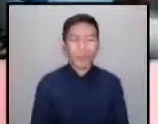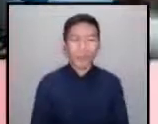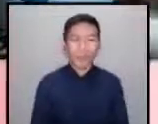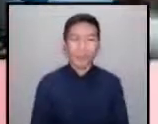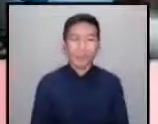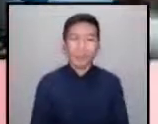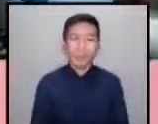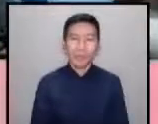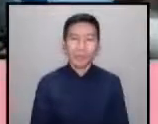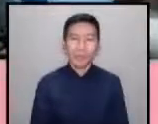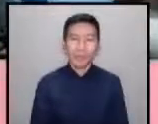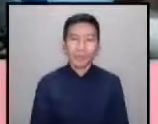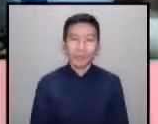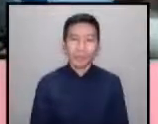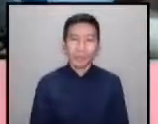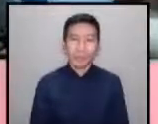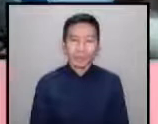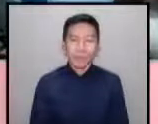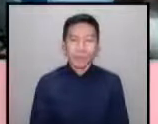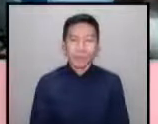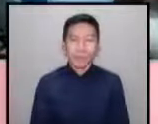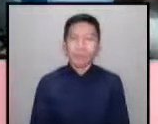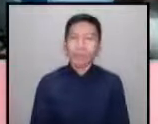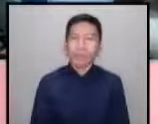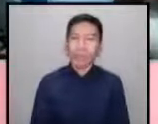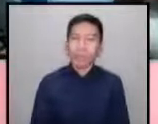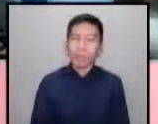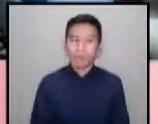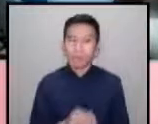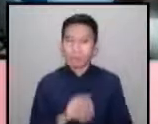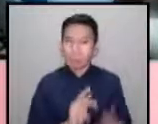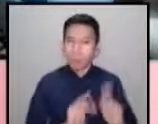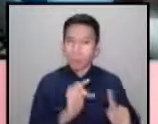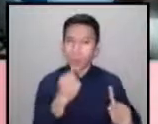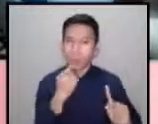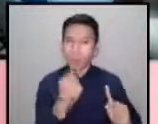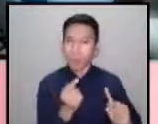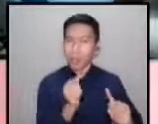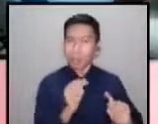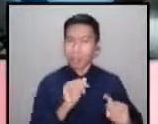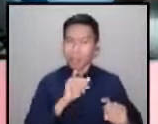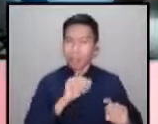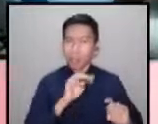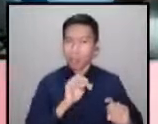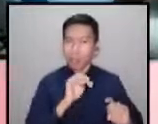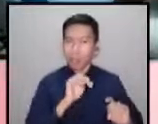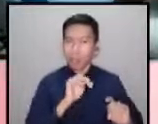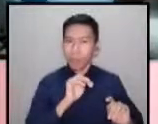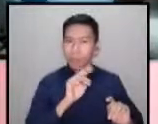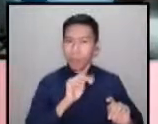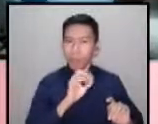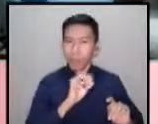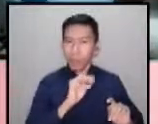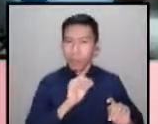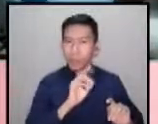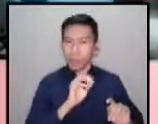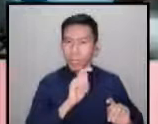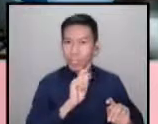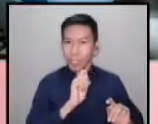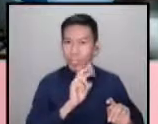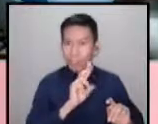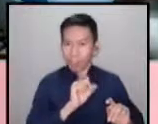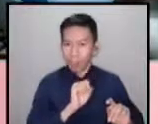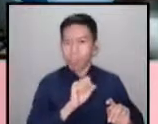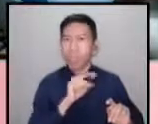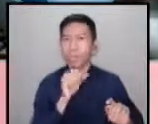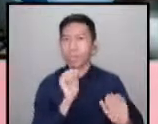Sinasabing makatutulong daw ito, Dr. Joseph, itong immunomodulator para mapigilan ang